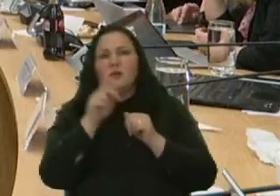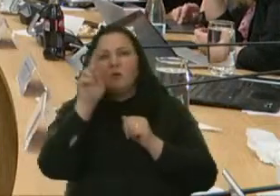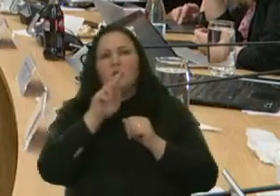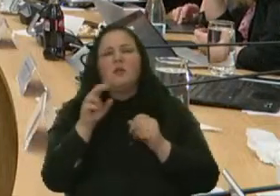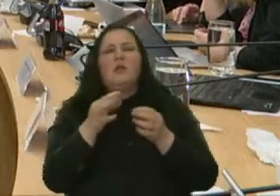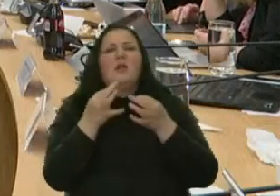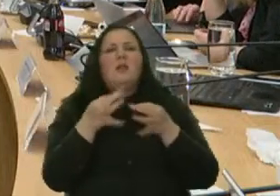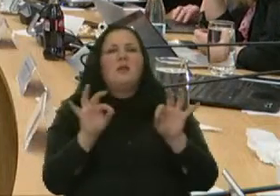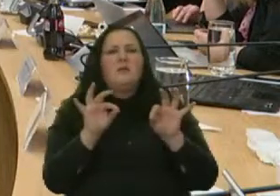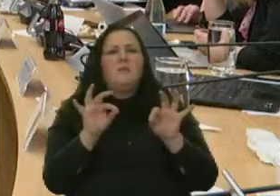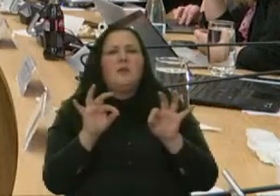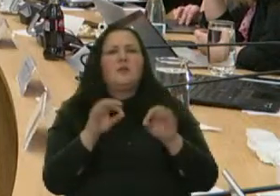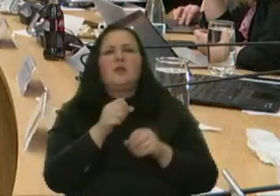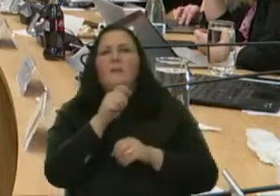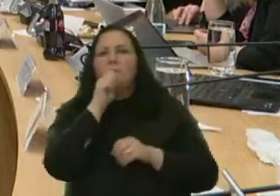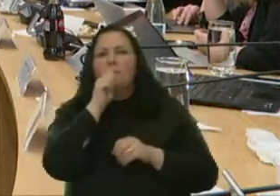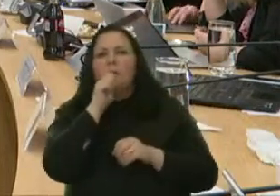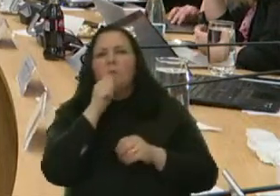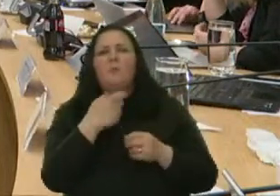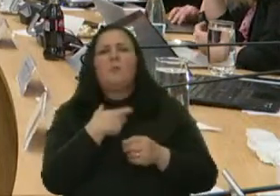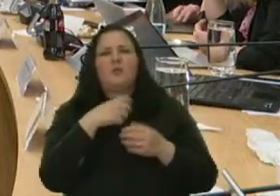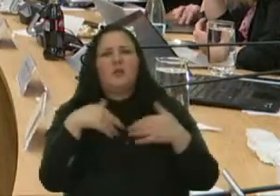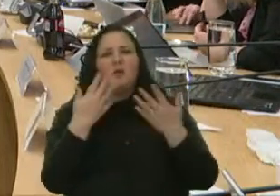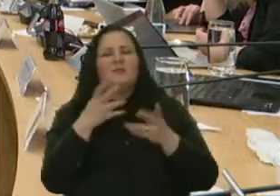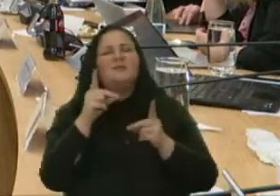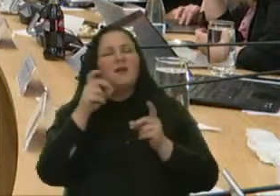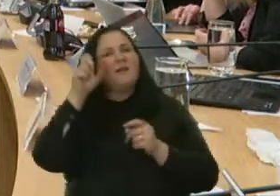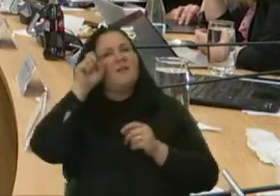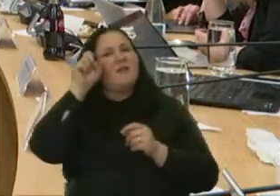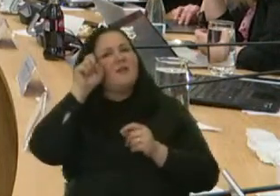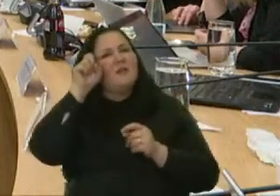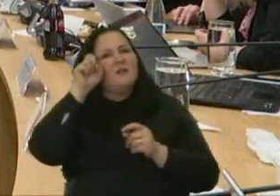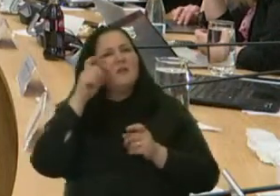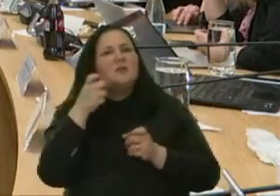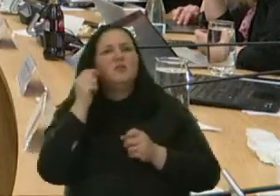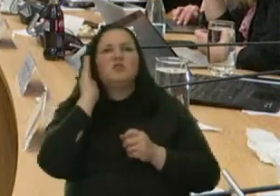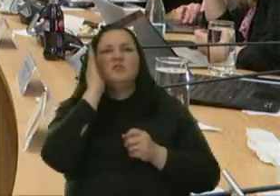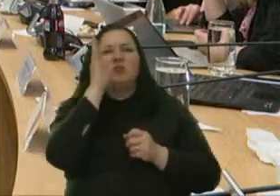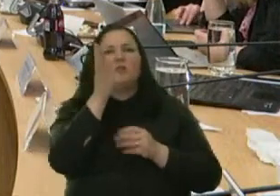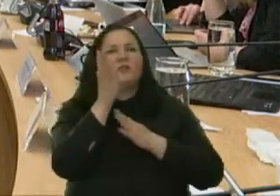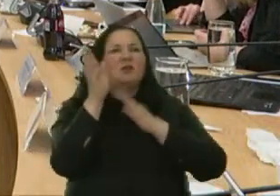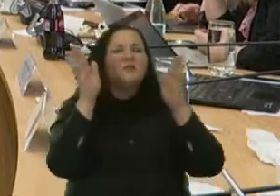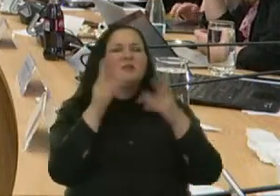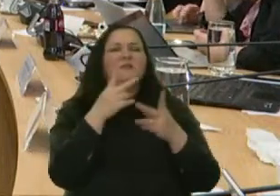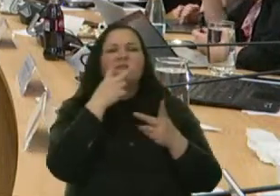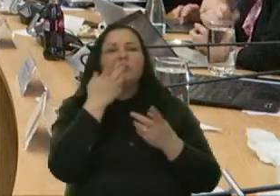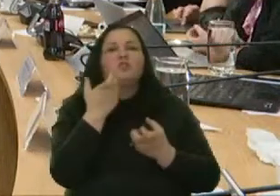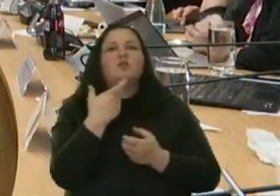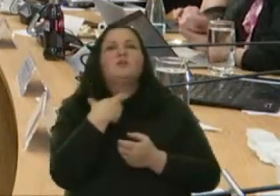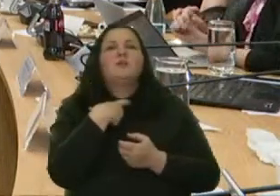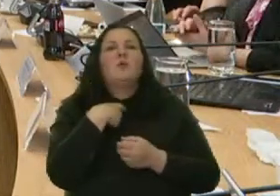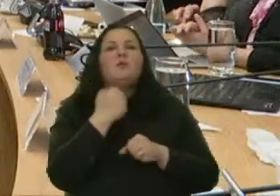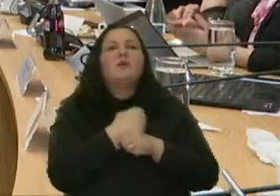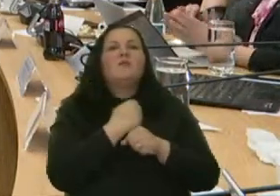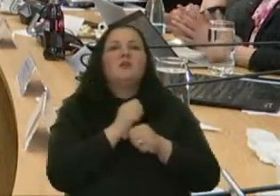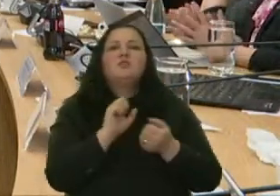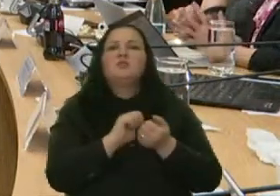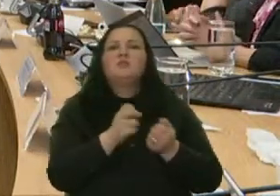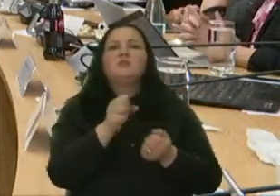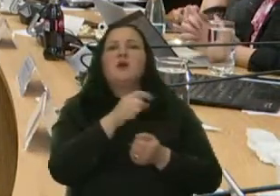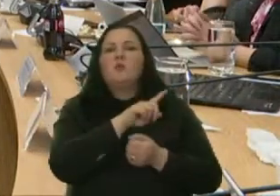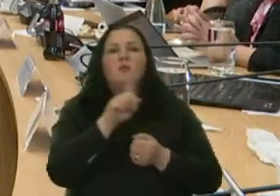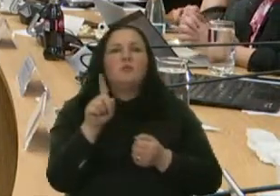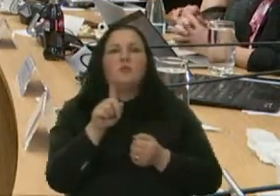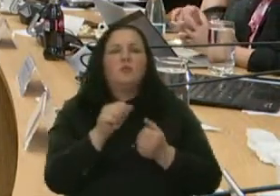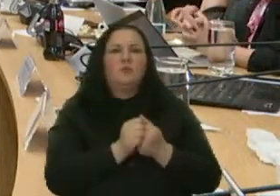Libertatea microfonului permite orice doar credibilitatea repet ne duce într o direcție sau alta în funcție de ceea ce știm că se poate face sau nu nu altceva nu de